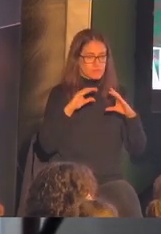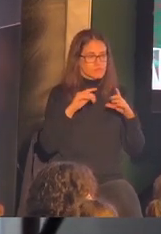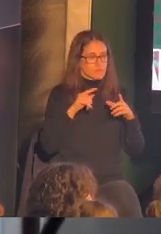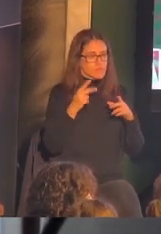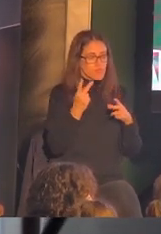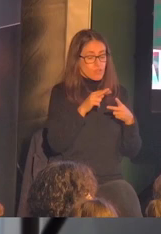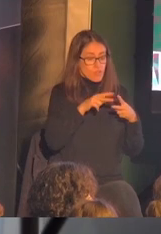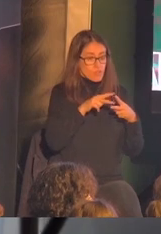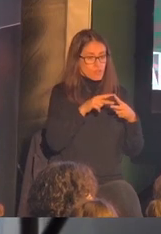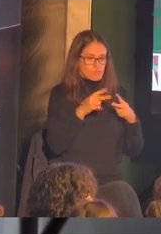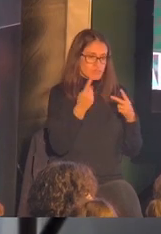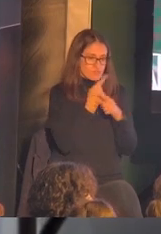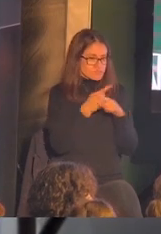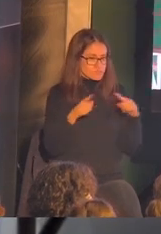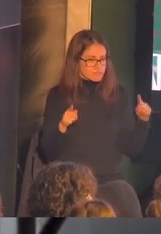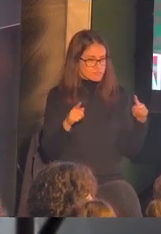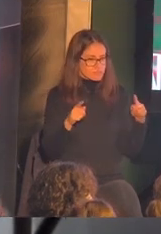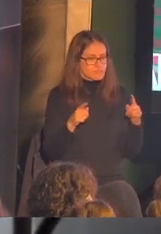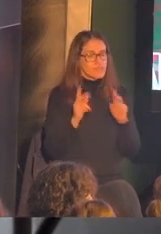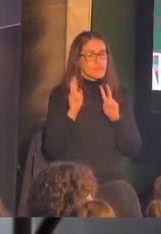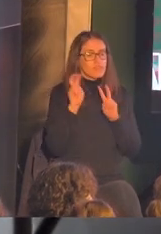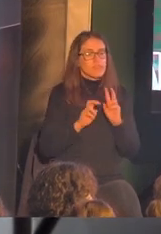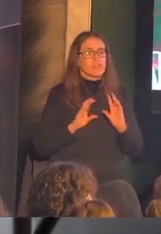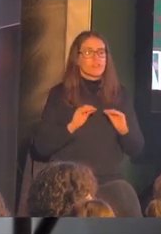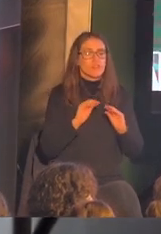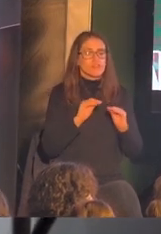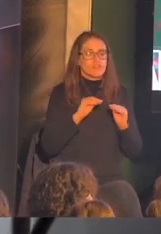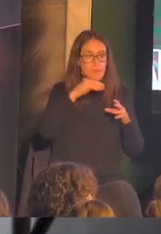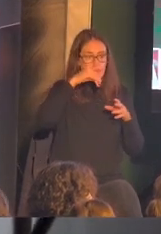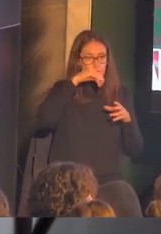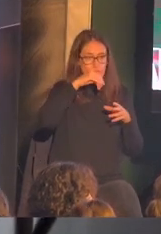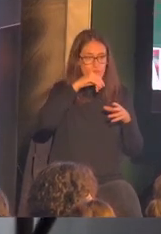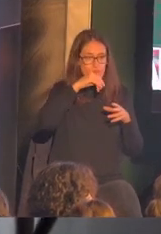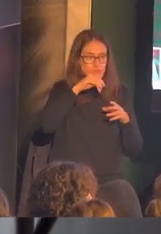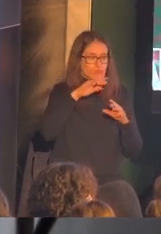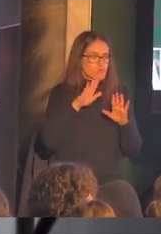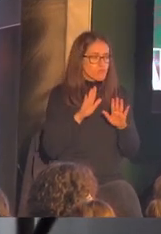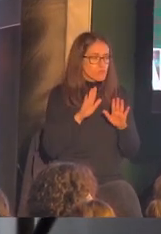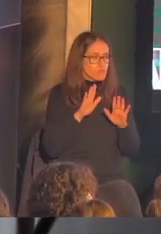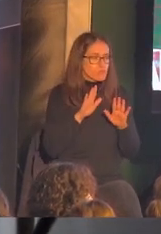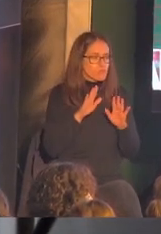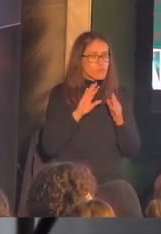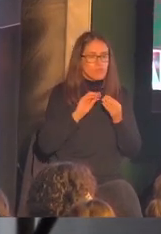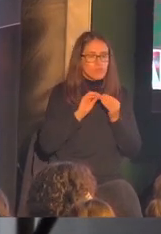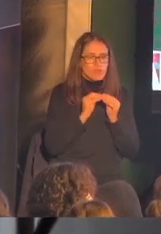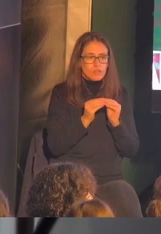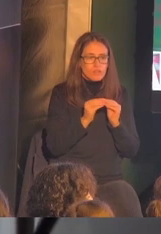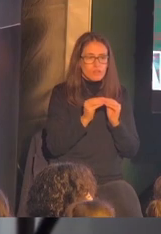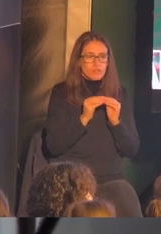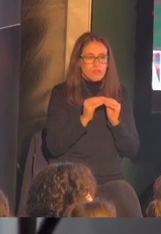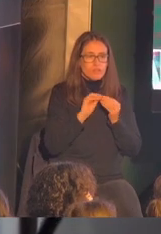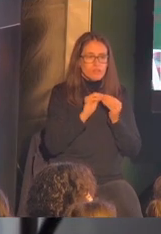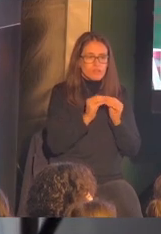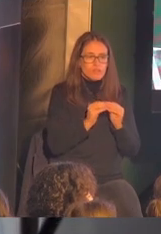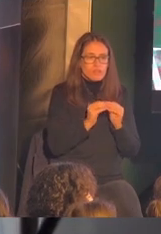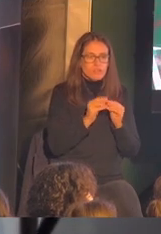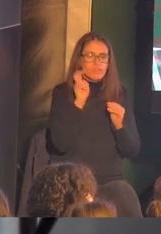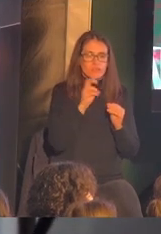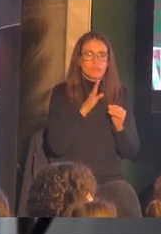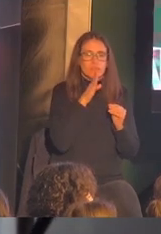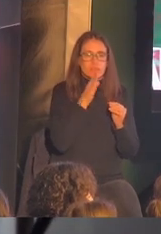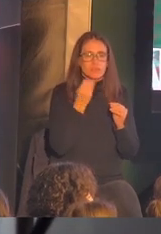diferents ingredients en pols que estan elaborats bàsicament a base de fibres